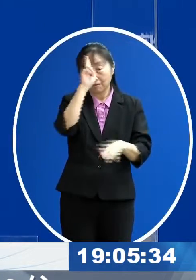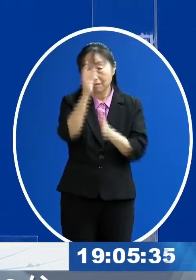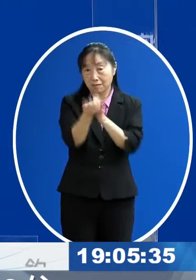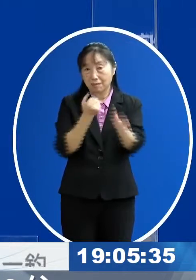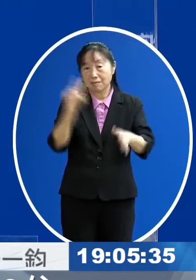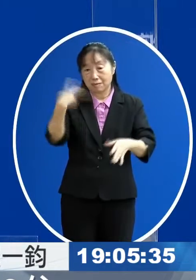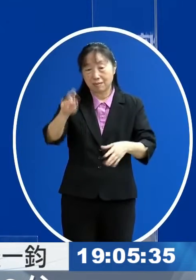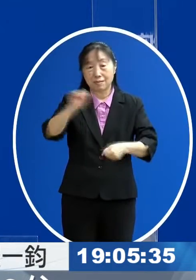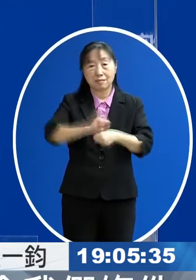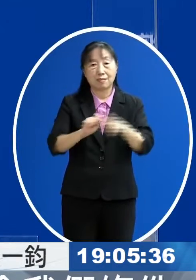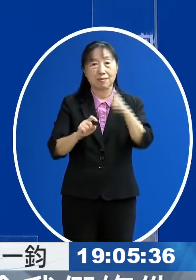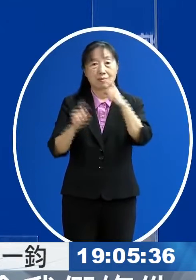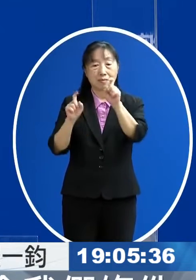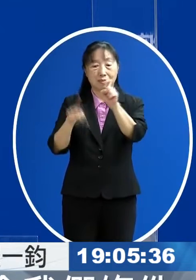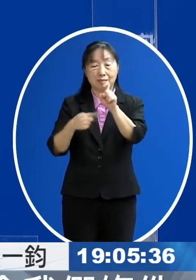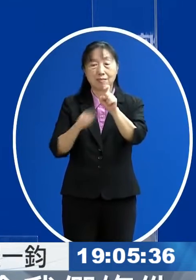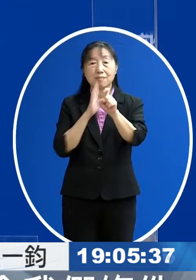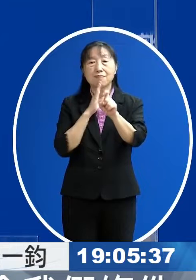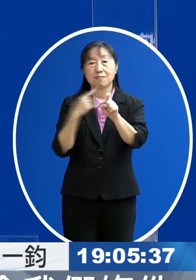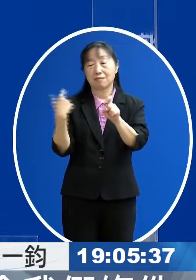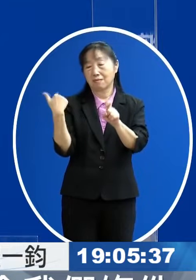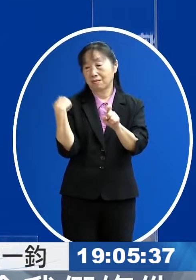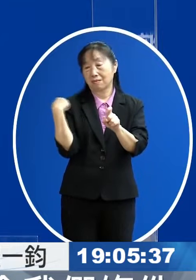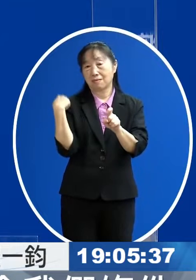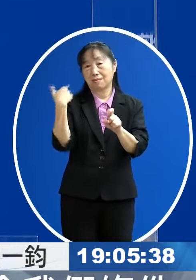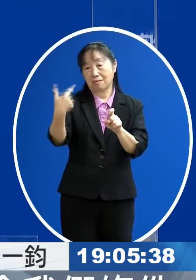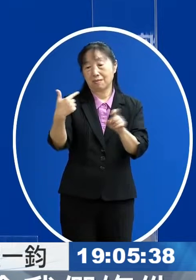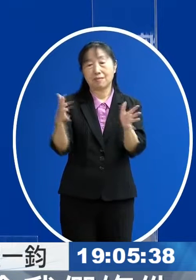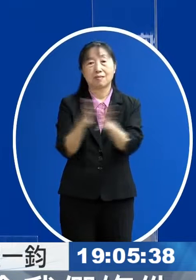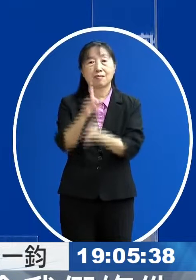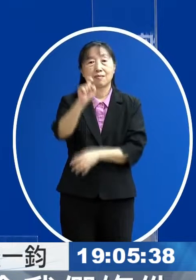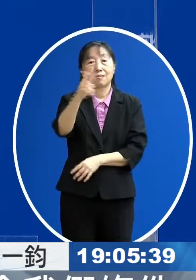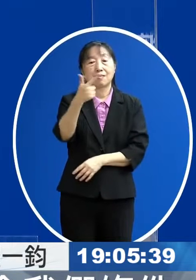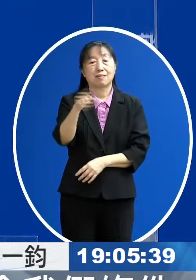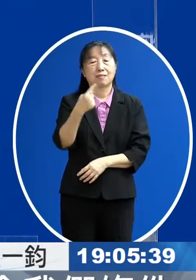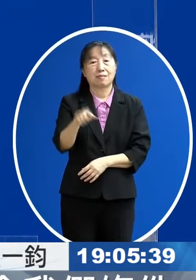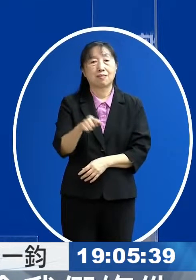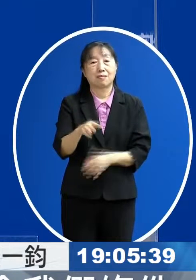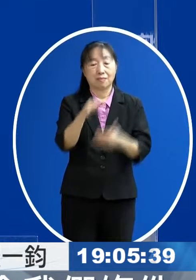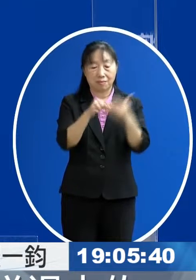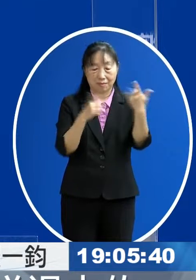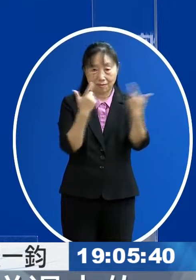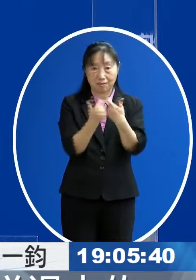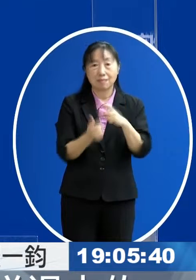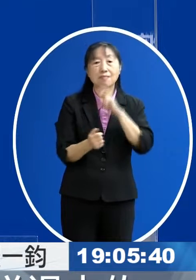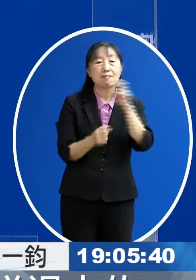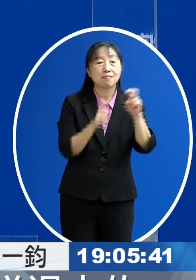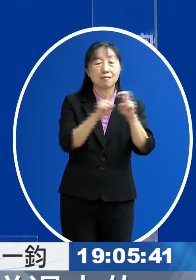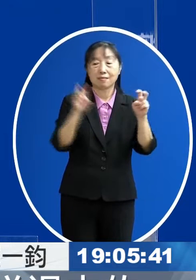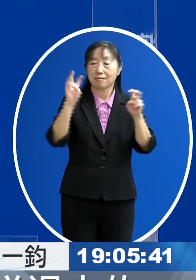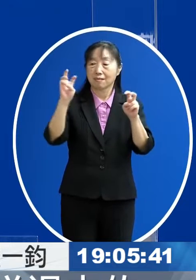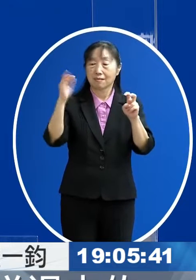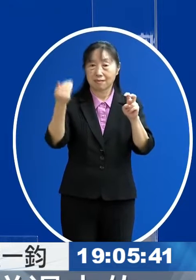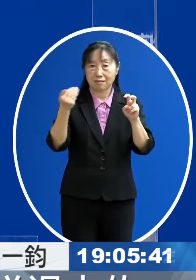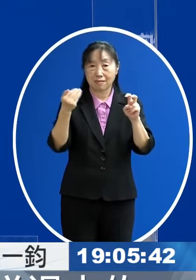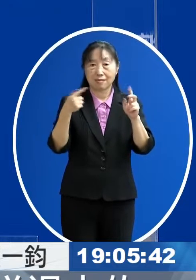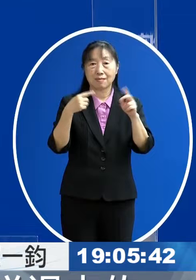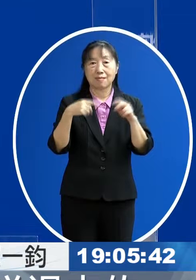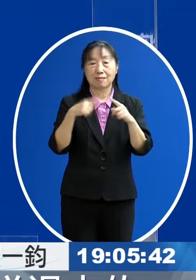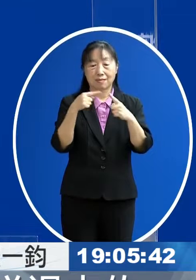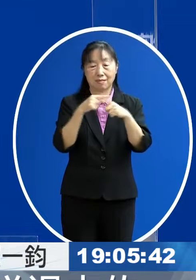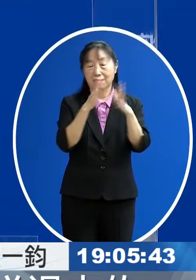增加10位，所以有16位是从这个机场这边，符合我们条件20到39岁哈这样子的一个情